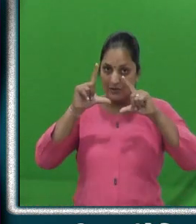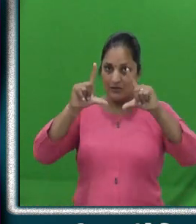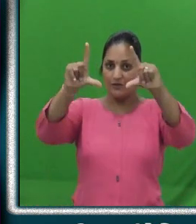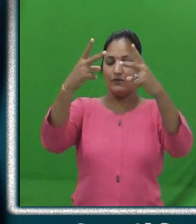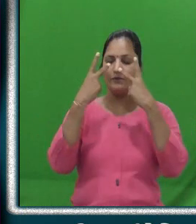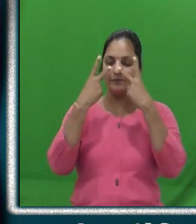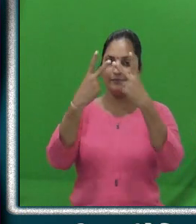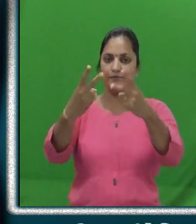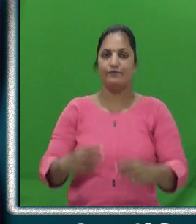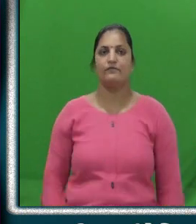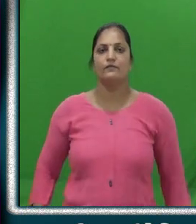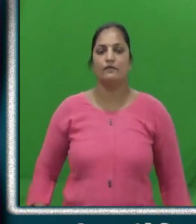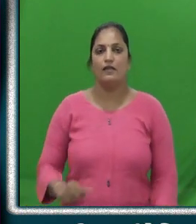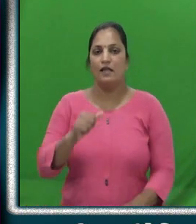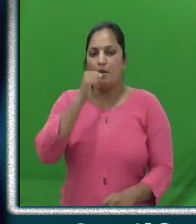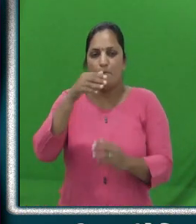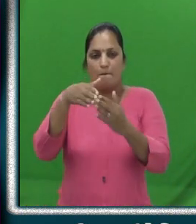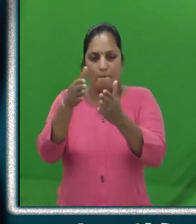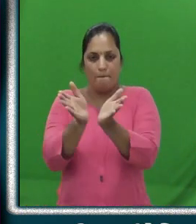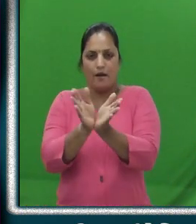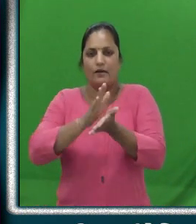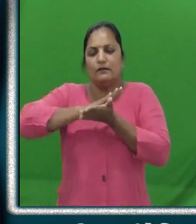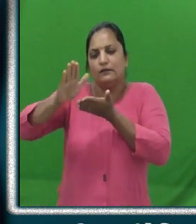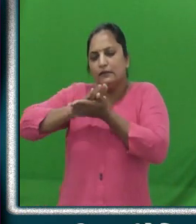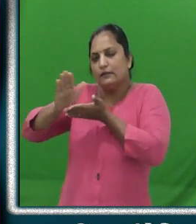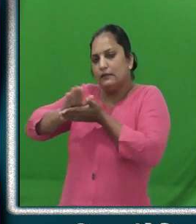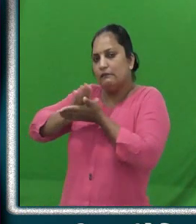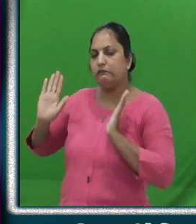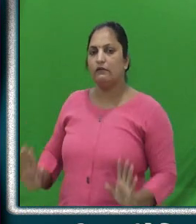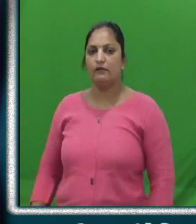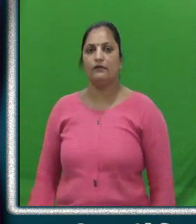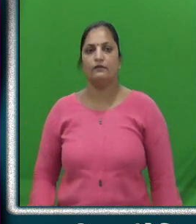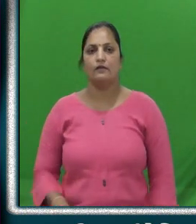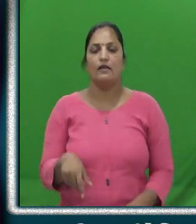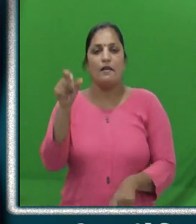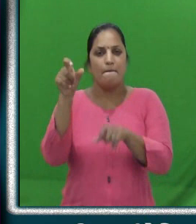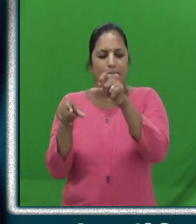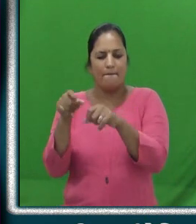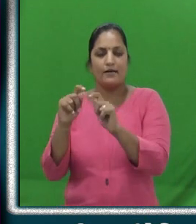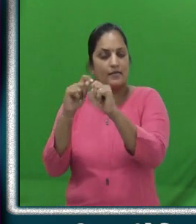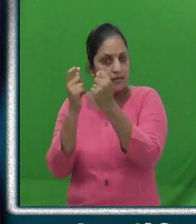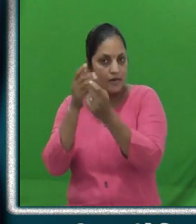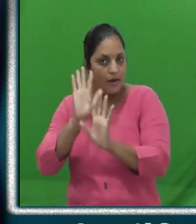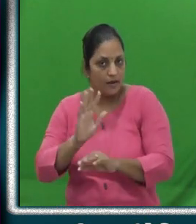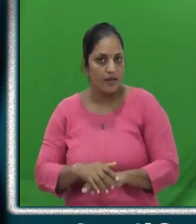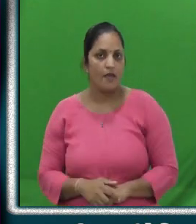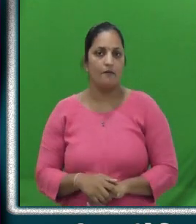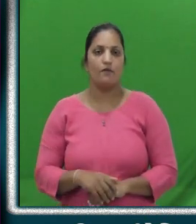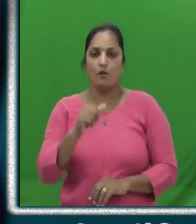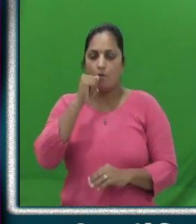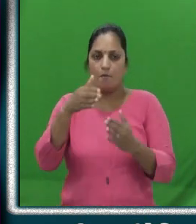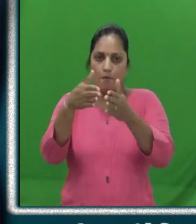હવે અહીંયા જુઓ, પિક્ચર આપેલું છે ક્લીનિંગ લેક. અહીંયા અરુણ કૃષ્ણમૂર્તિની જે ટીમ છે સ્વયંસેવક, એ કેવી